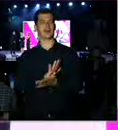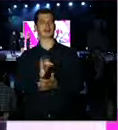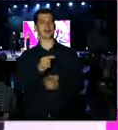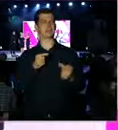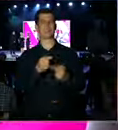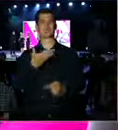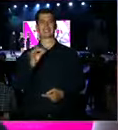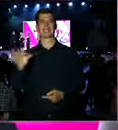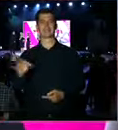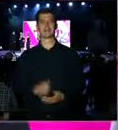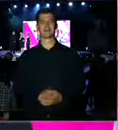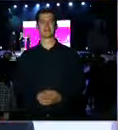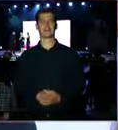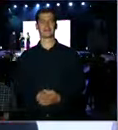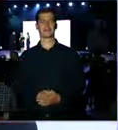miss?